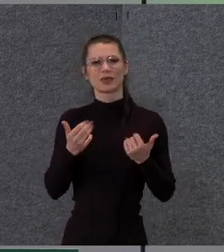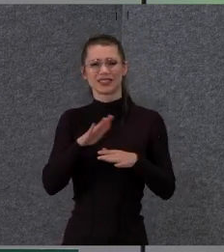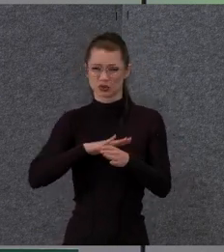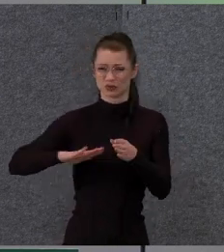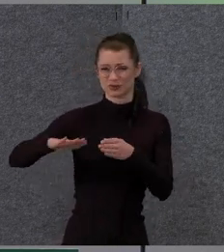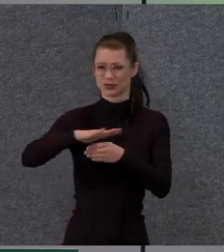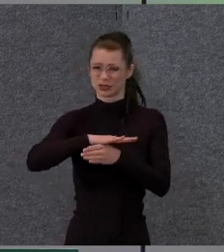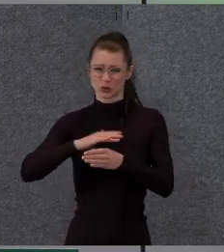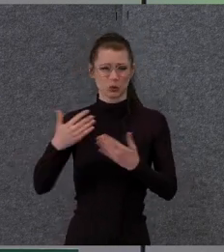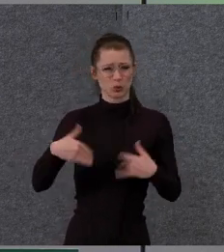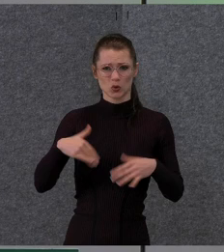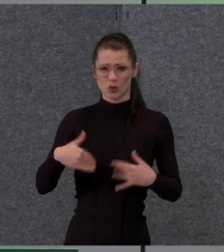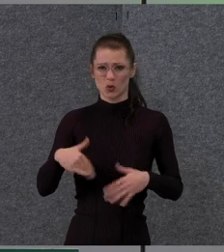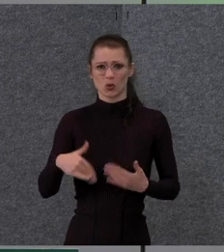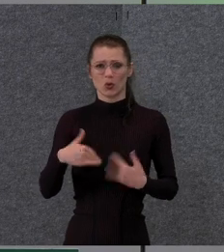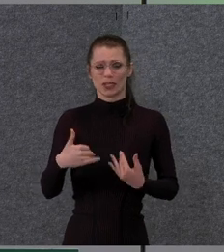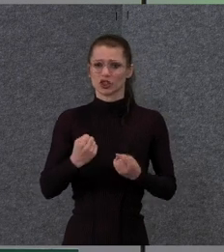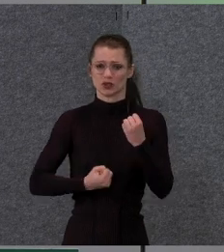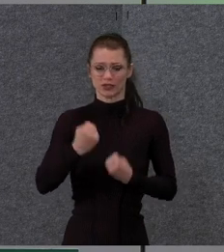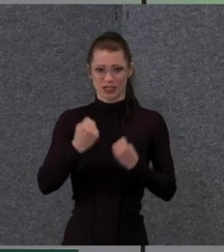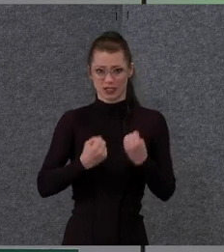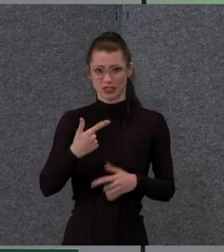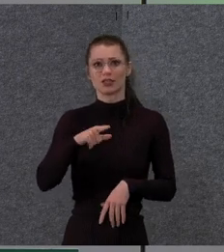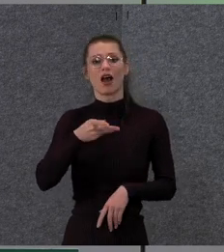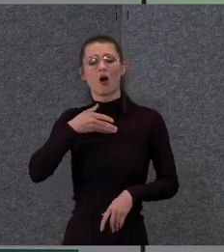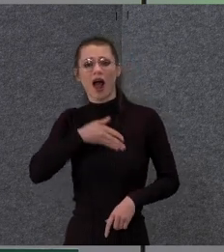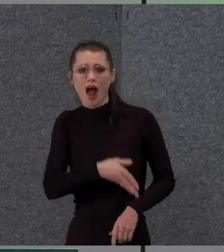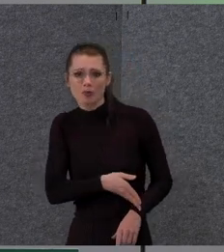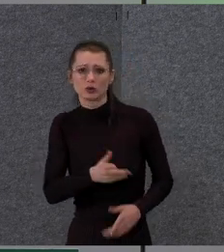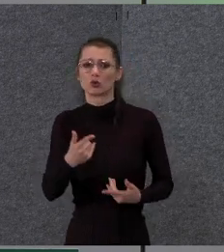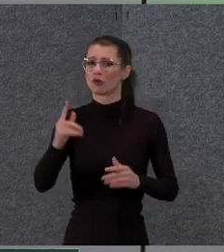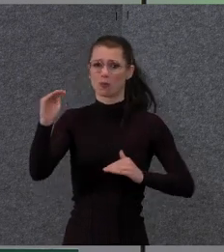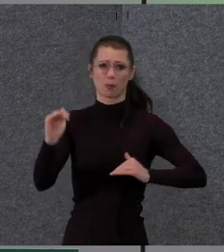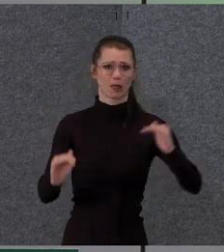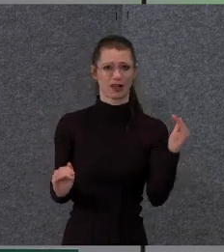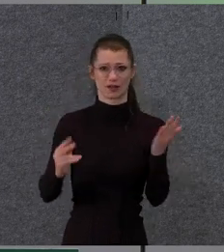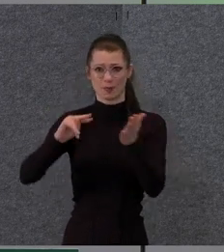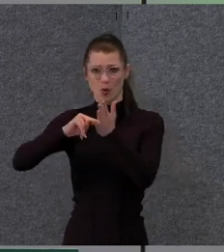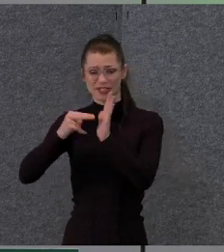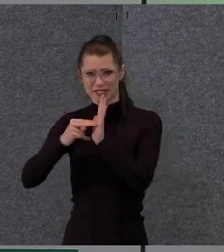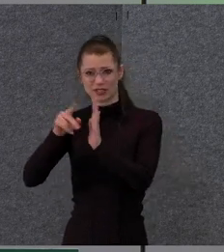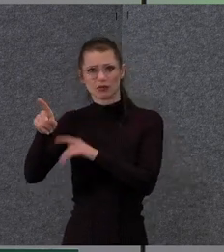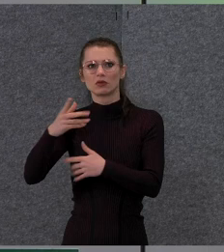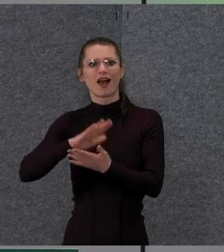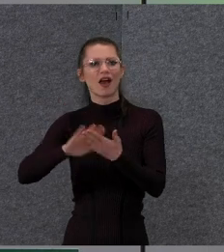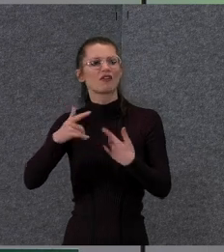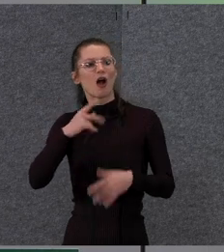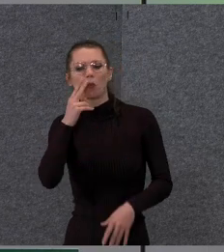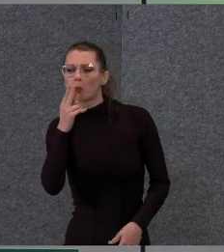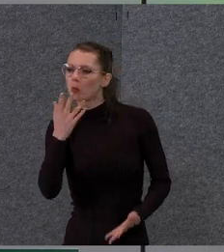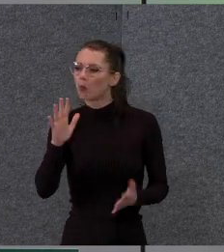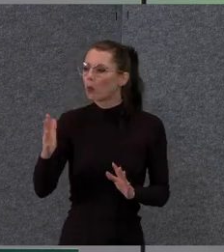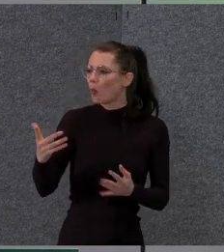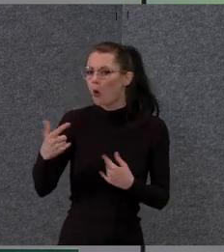verschärft Armut und Ungleichheit. Eine Politik, die nur auf Sicht fährt, funktioniert längst nicht mehr. Die